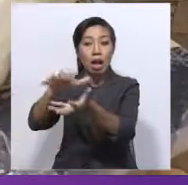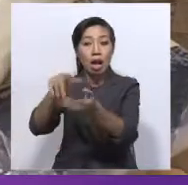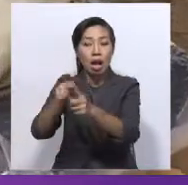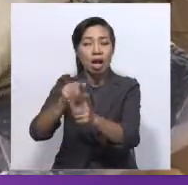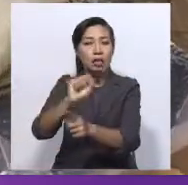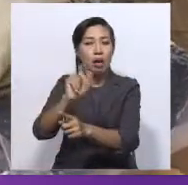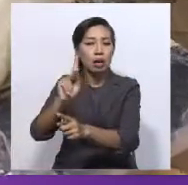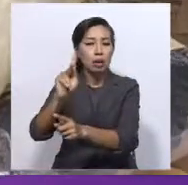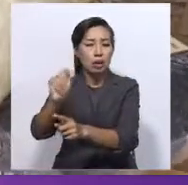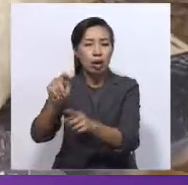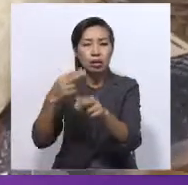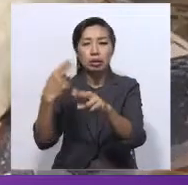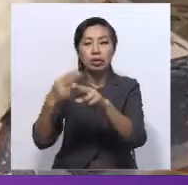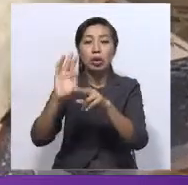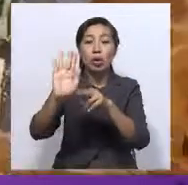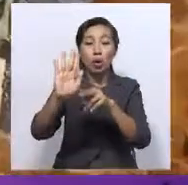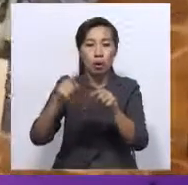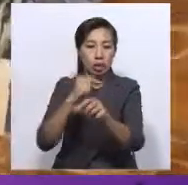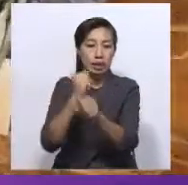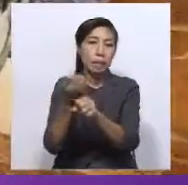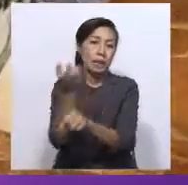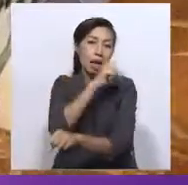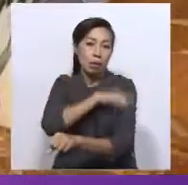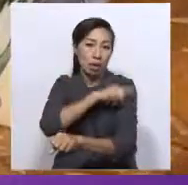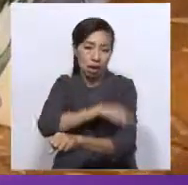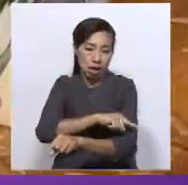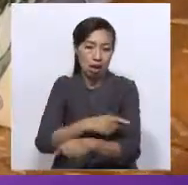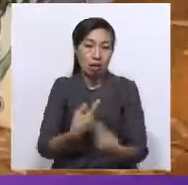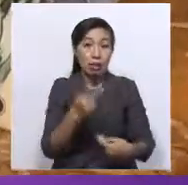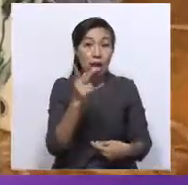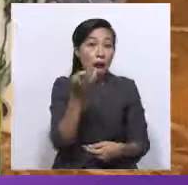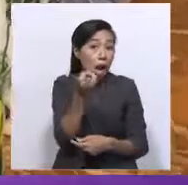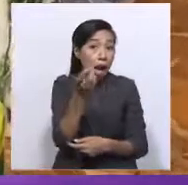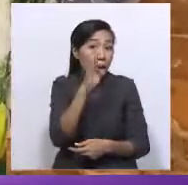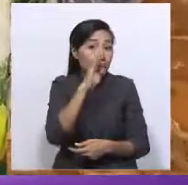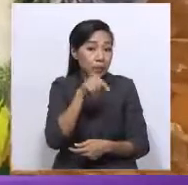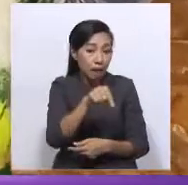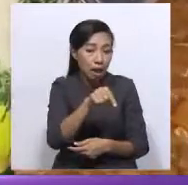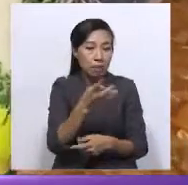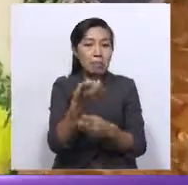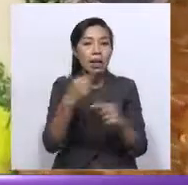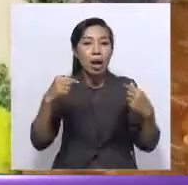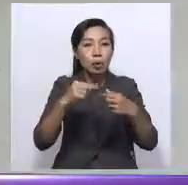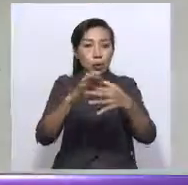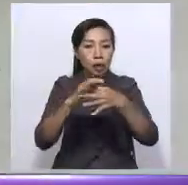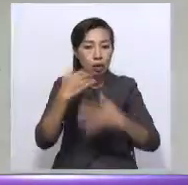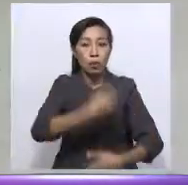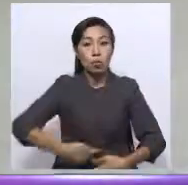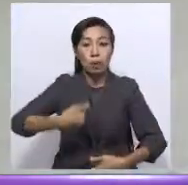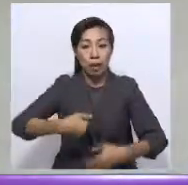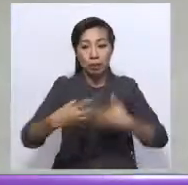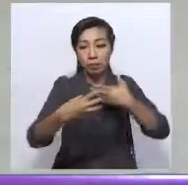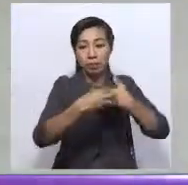พีนะครับในส่วนนี้คือแปรรูปเป็นข้าวสารนะครับถ้าเป็นข้าวกล้องก็จะอยู่ในรูปของข้าวเพื่อสุขภาพเป็นแบรนด์